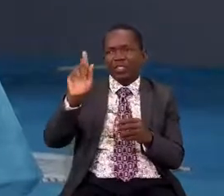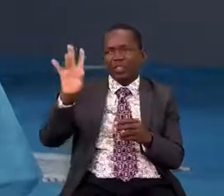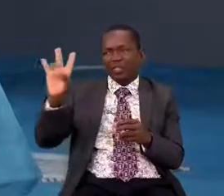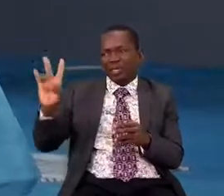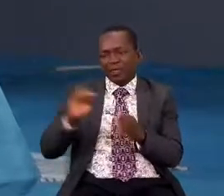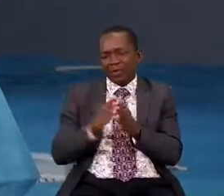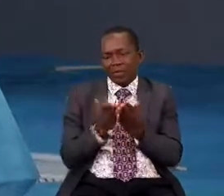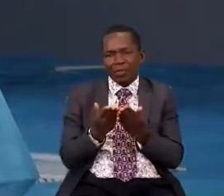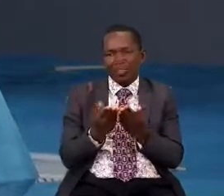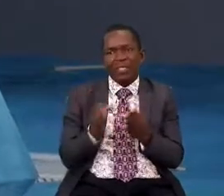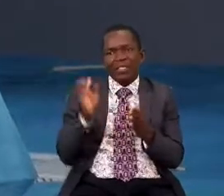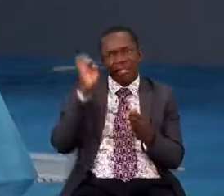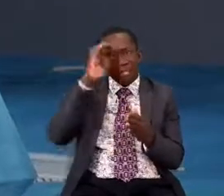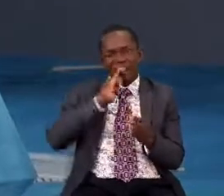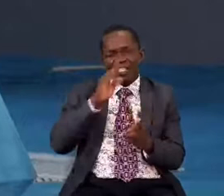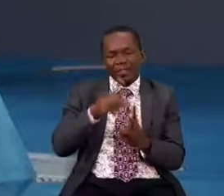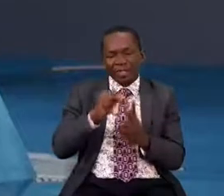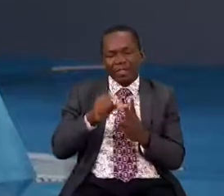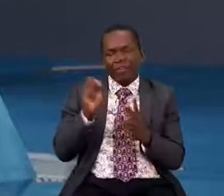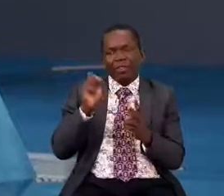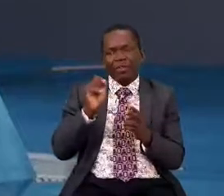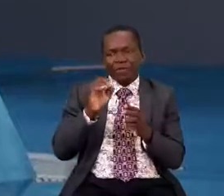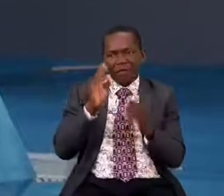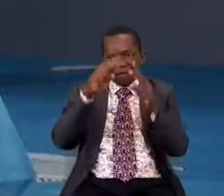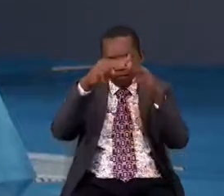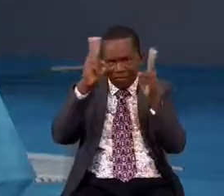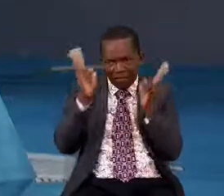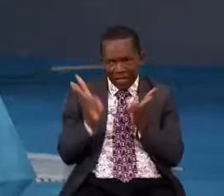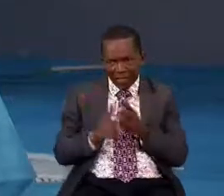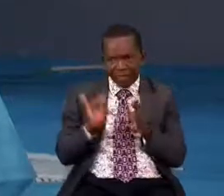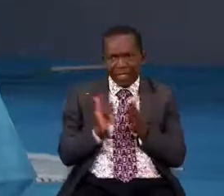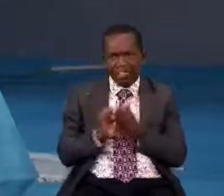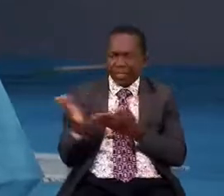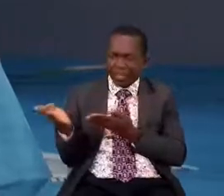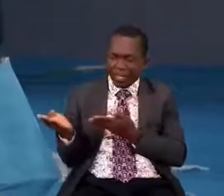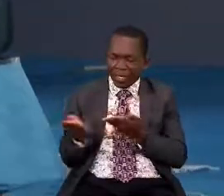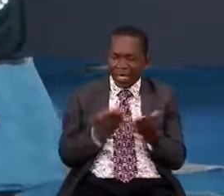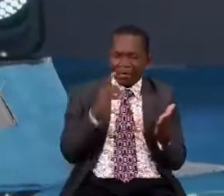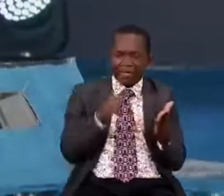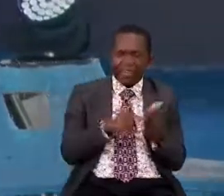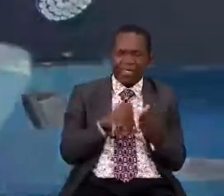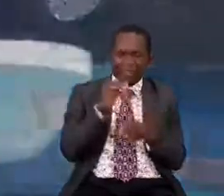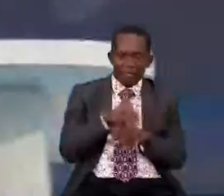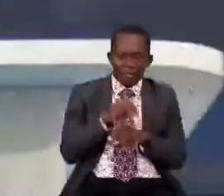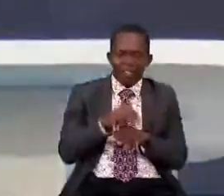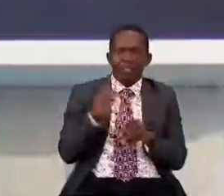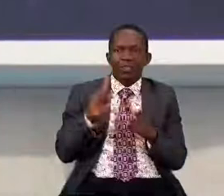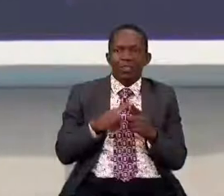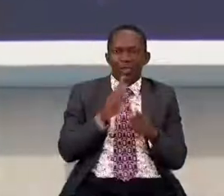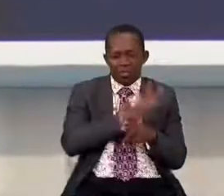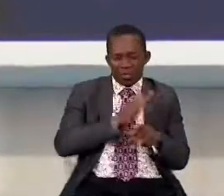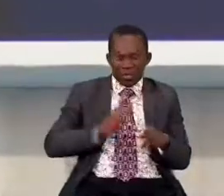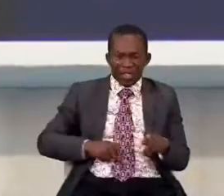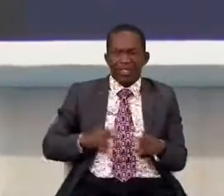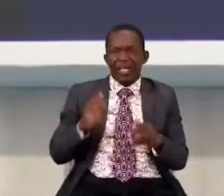du salut. Il le portera au roi, à Israël et aux païens. C'est un instrument que